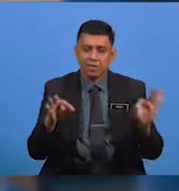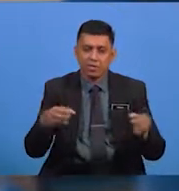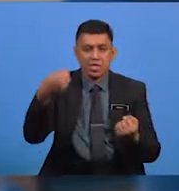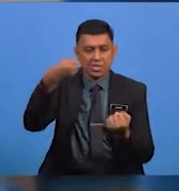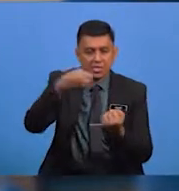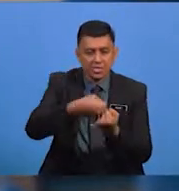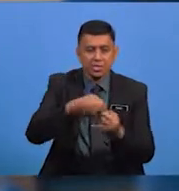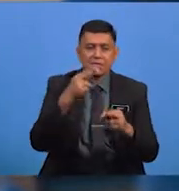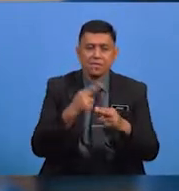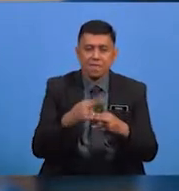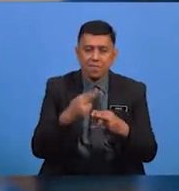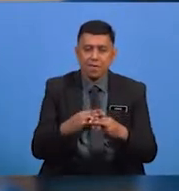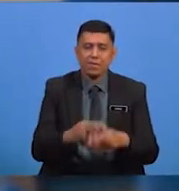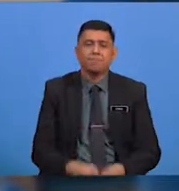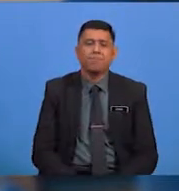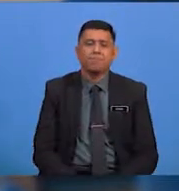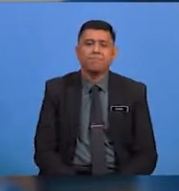nama.